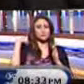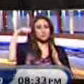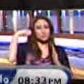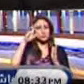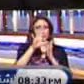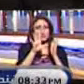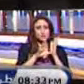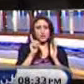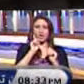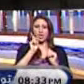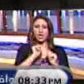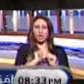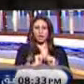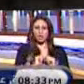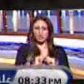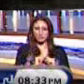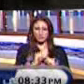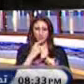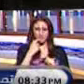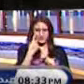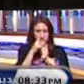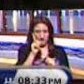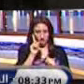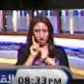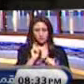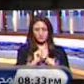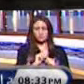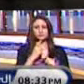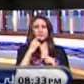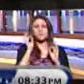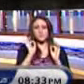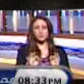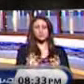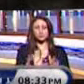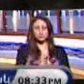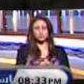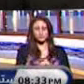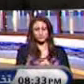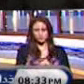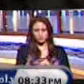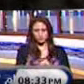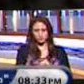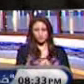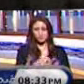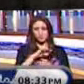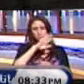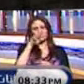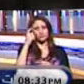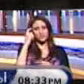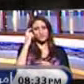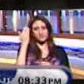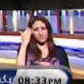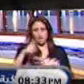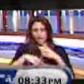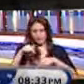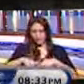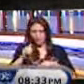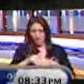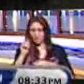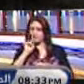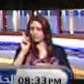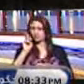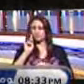الشورى. ده صحيح. هذا الكلام كده مظبوط صح؟ ده كده مظبوط. طيب عشان الحقيقه الانطباعات اللي موجوده كلها، واسمح لي اكون صريح مع